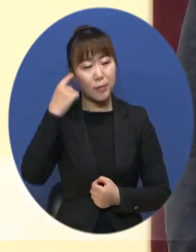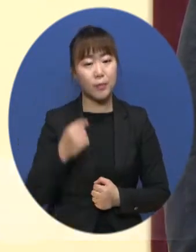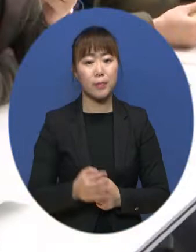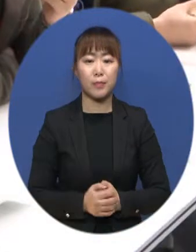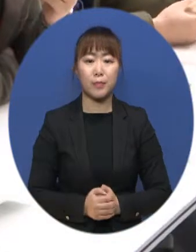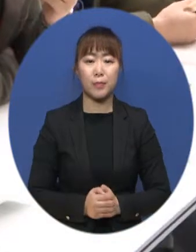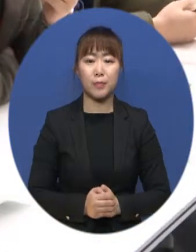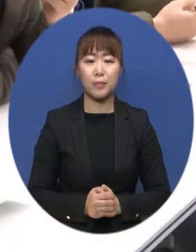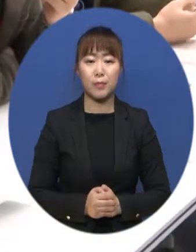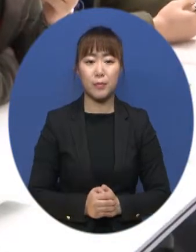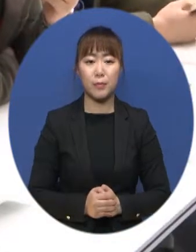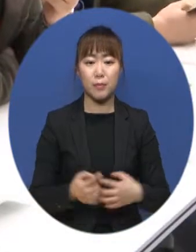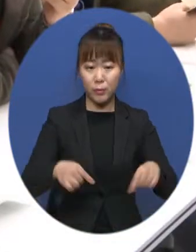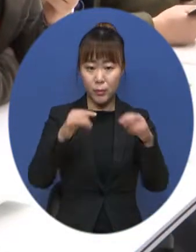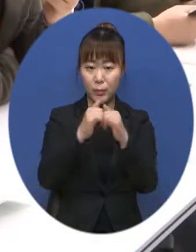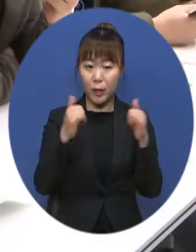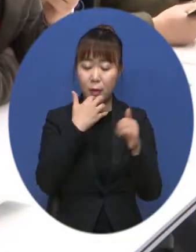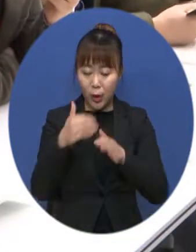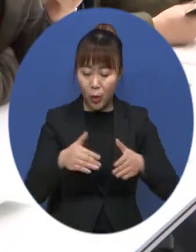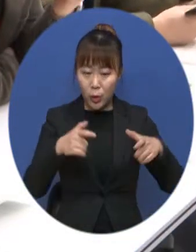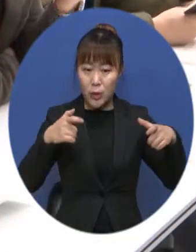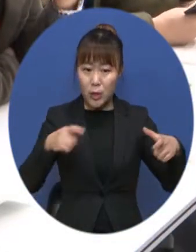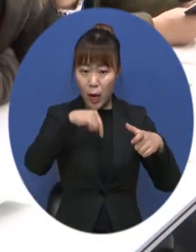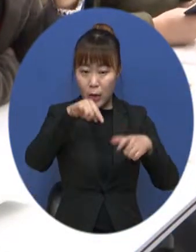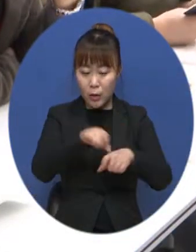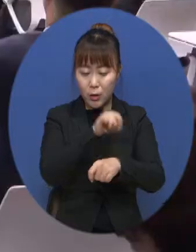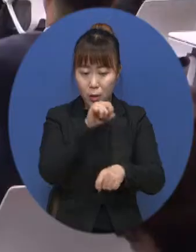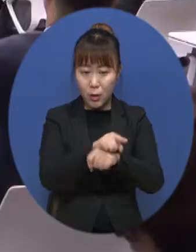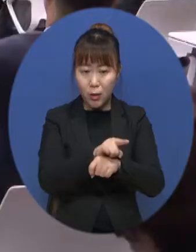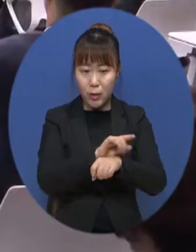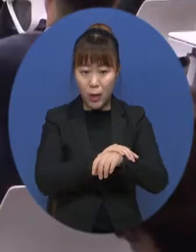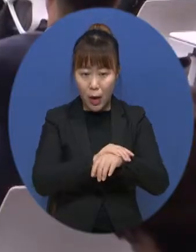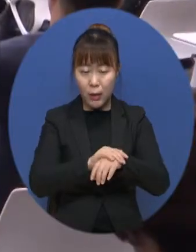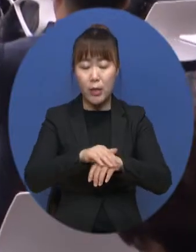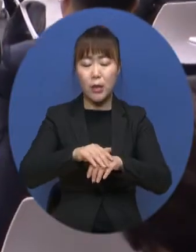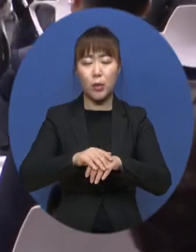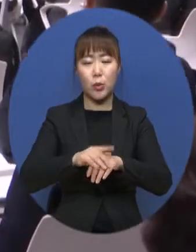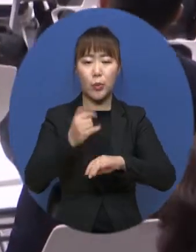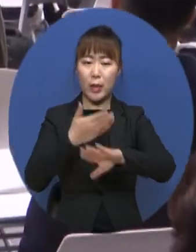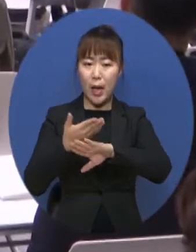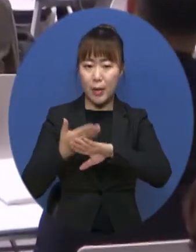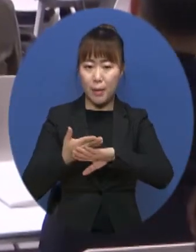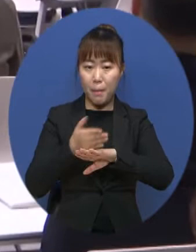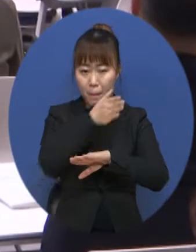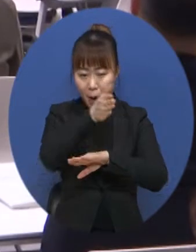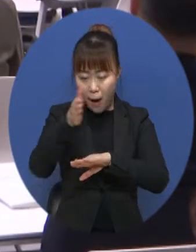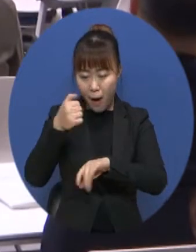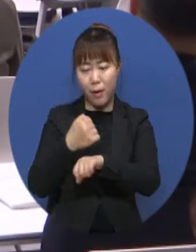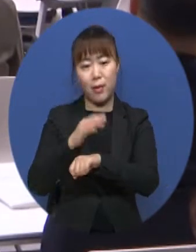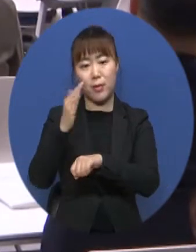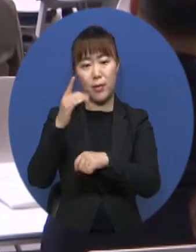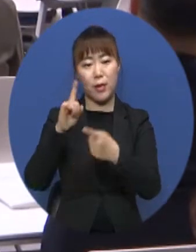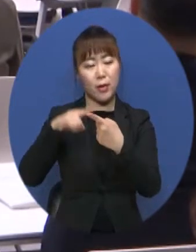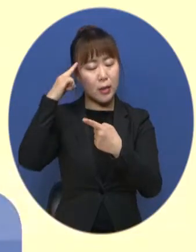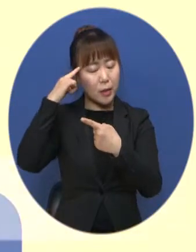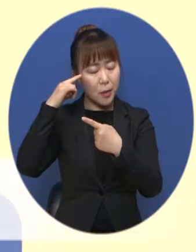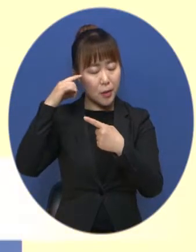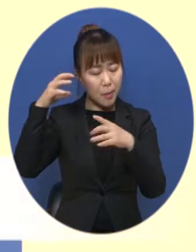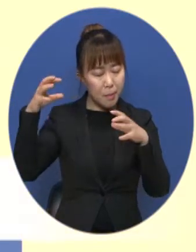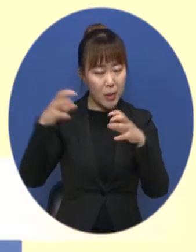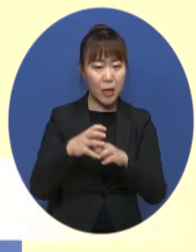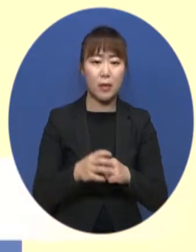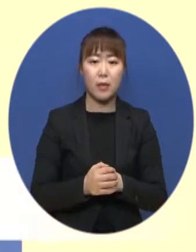있습니다. 참석자들은 경기도의 지역 특성을 살린 차별화된 방향으로 추진해야 한다는데 의견을 모았습니다.